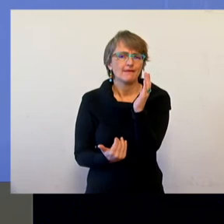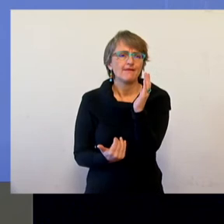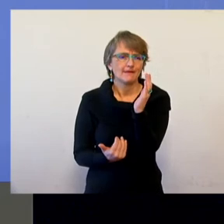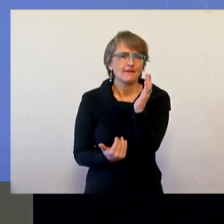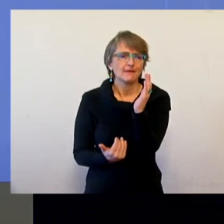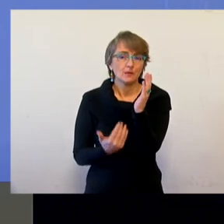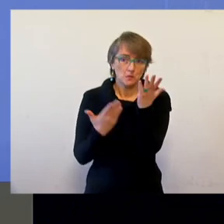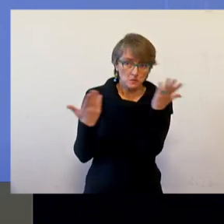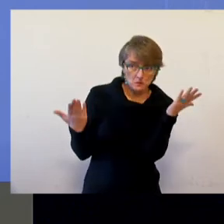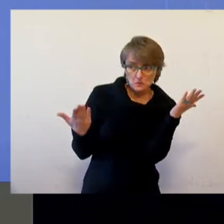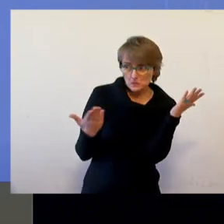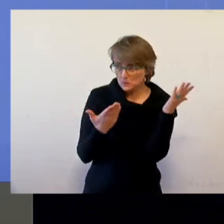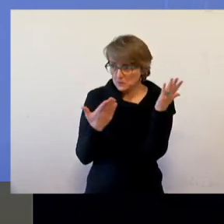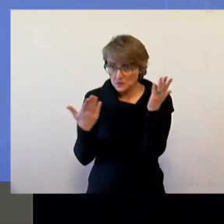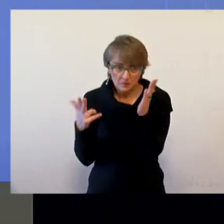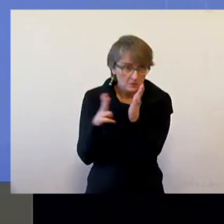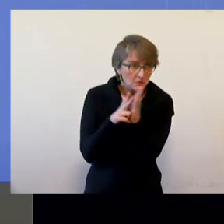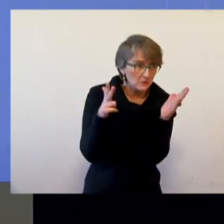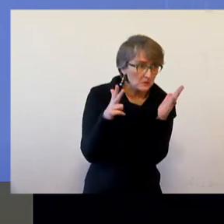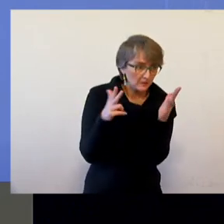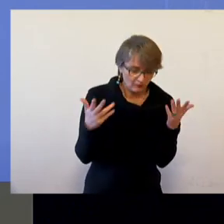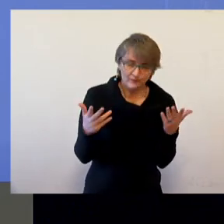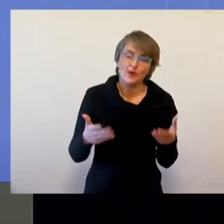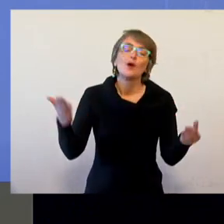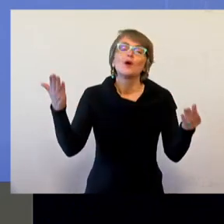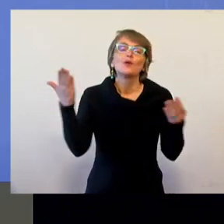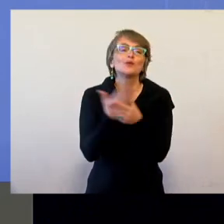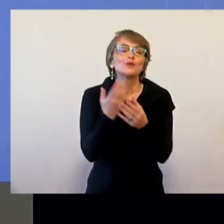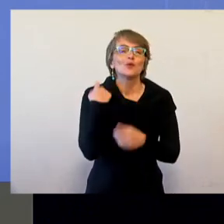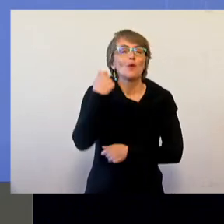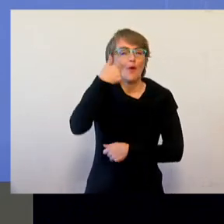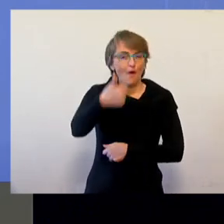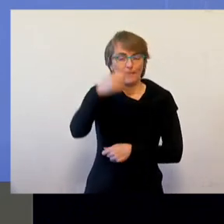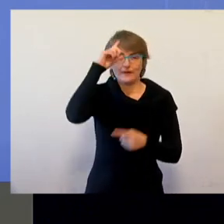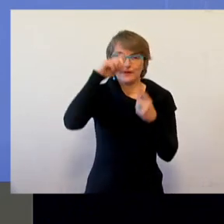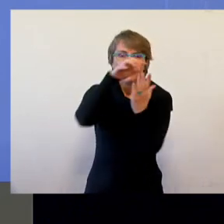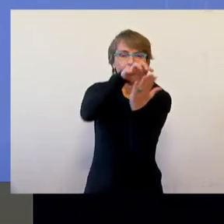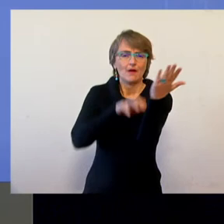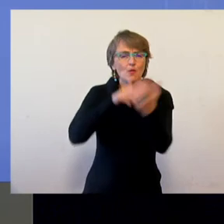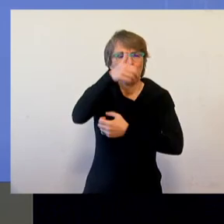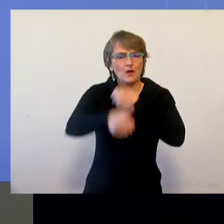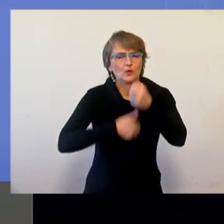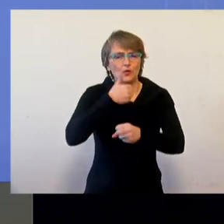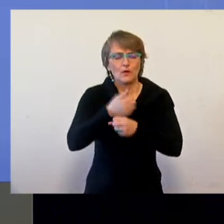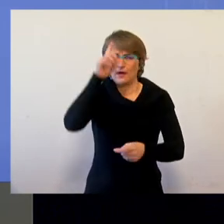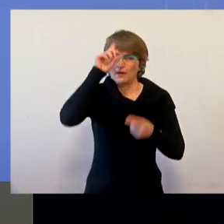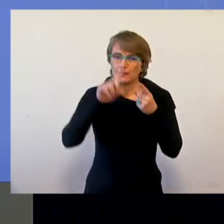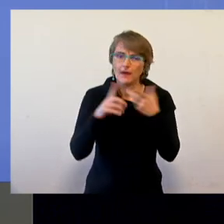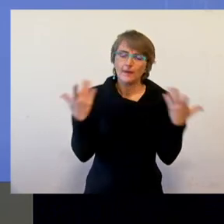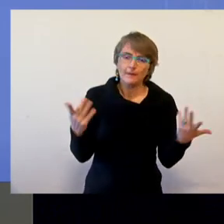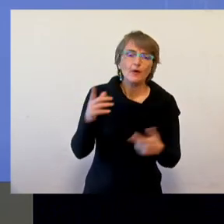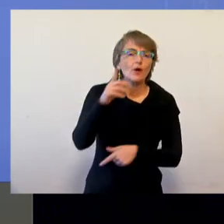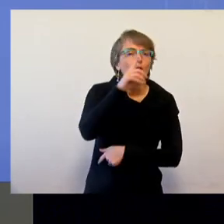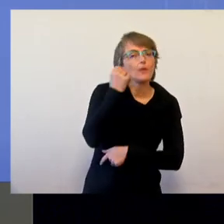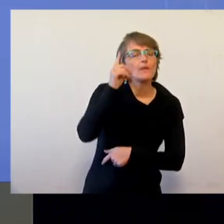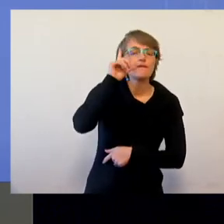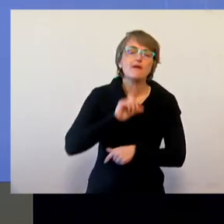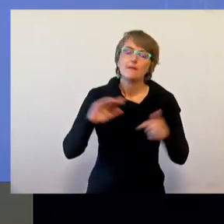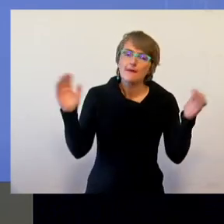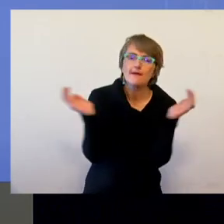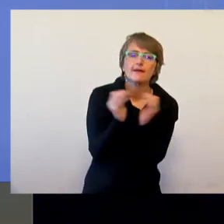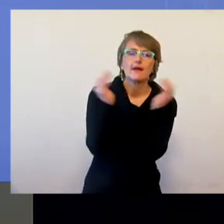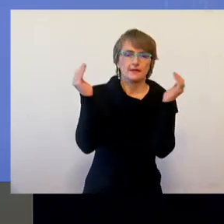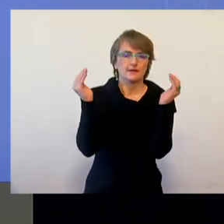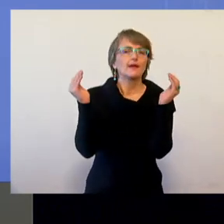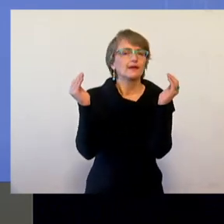acte de ces décisions. Affaire numéro 1. Rapport annuel sur la situation en matière d'égalité entre les femmes et les hommes au titre